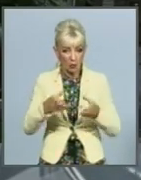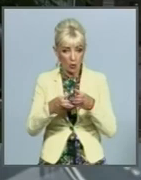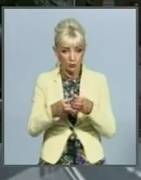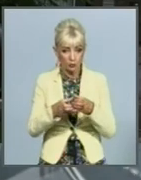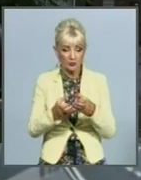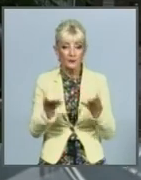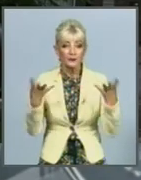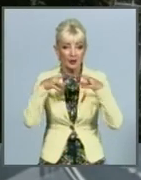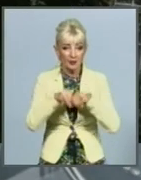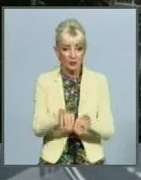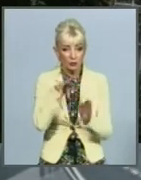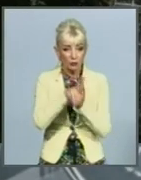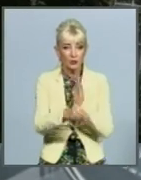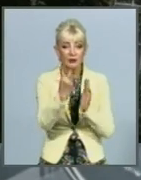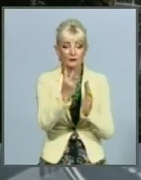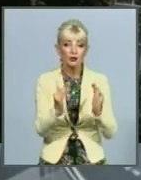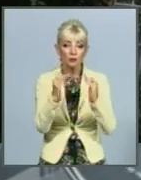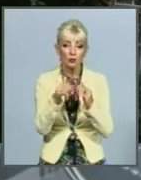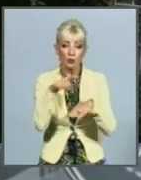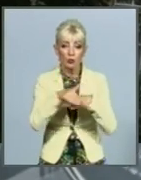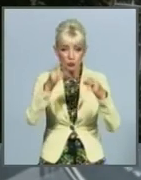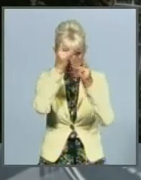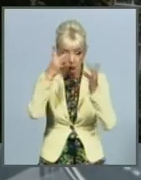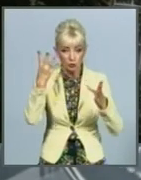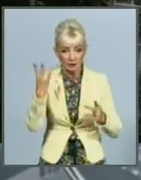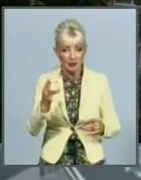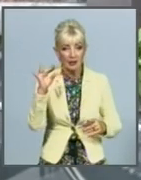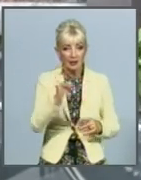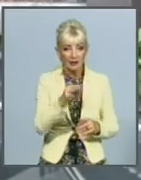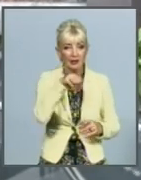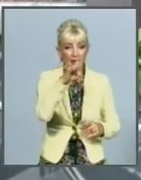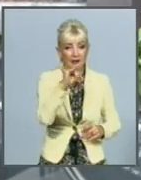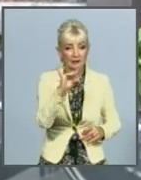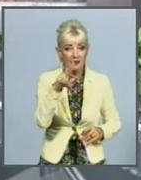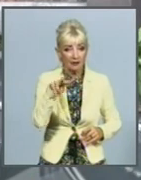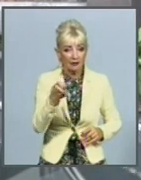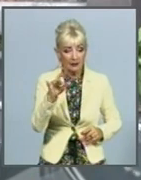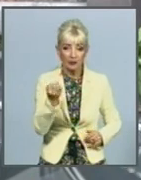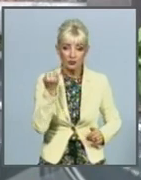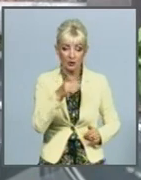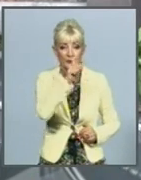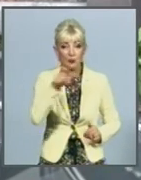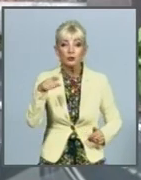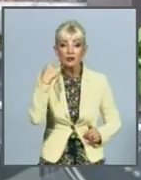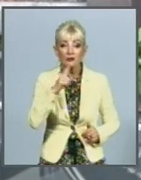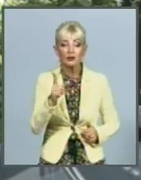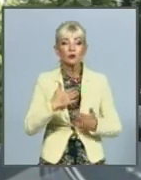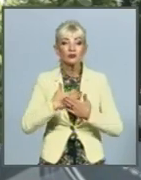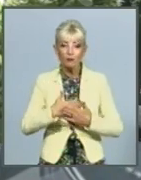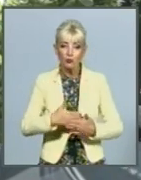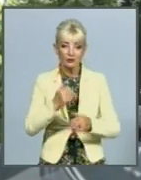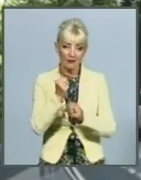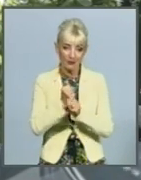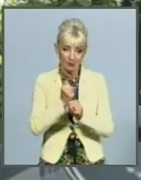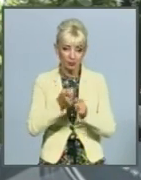до об'єднання входять два будинки – по вулиці Культури 3 і Трінклера 14. Мешканці говорять, що задоволені